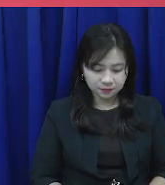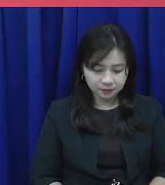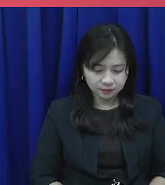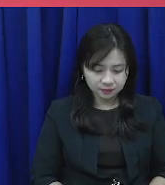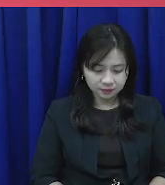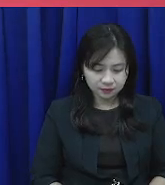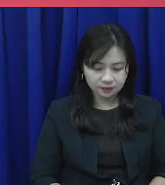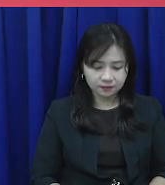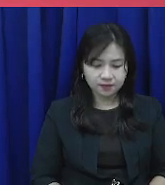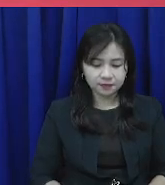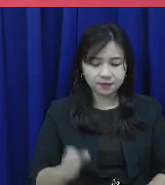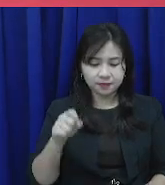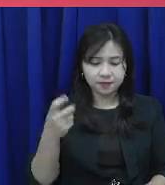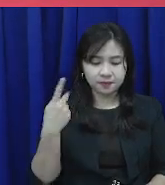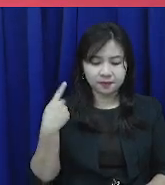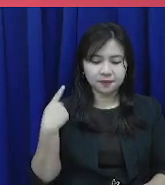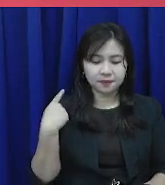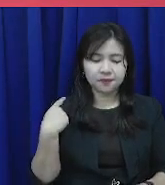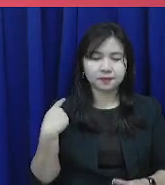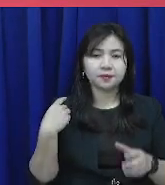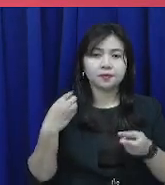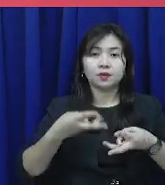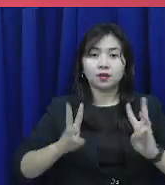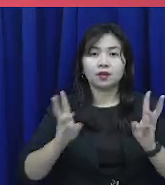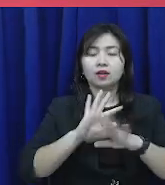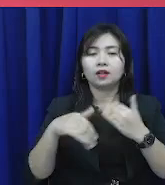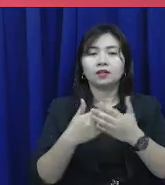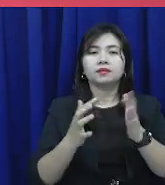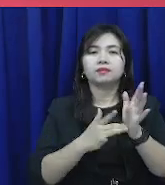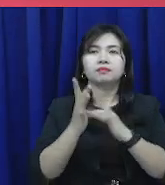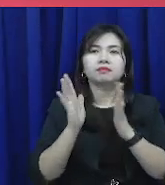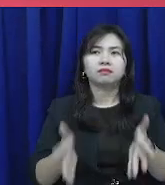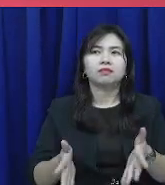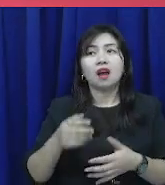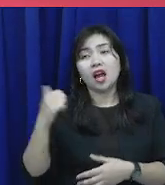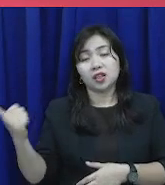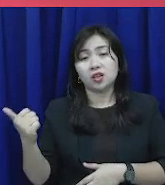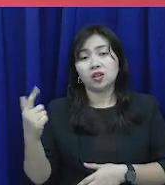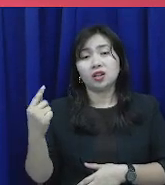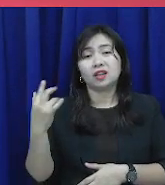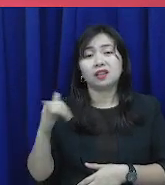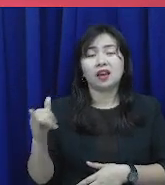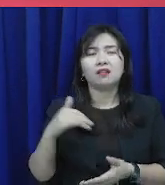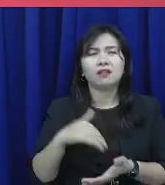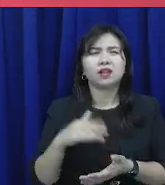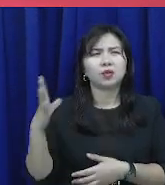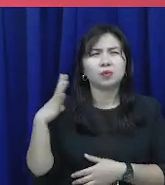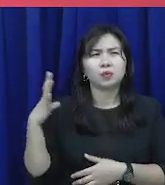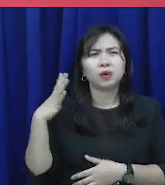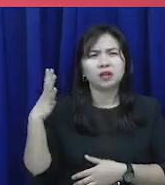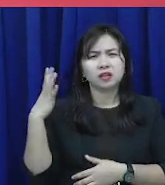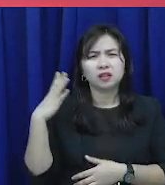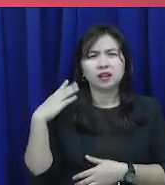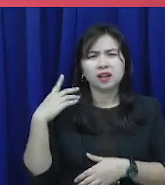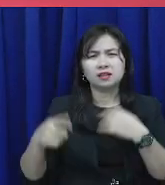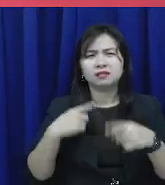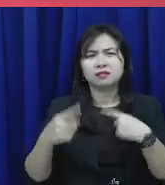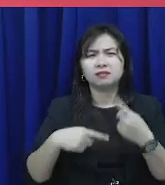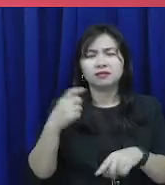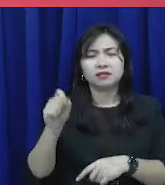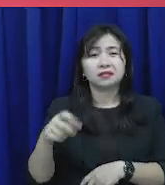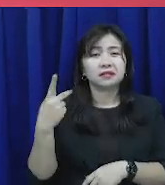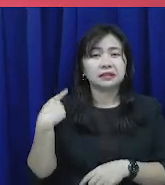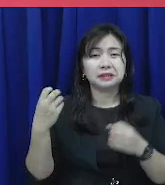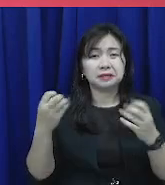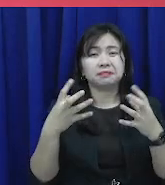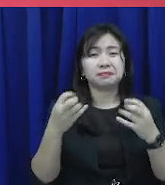mga may mga style pa yung mga Kristiyano na Alam mo kaya ako talaga nag-aantay ako ng sign ng Diyos sa dinami dami dinami dami dami dami